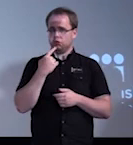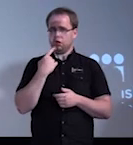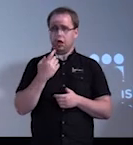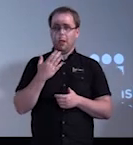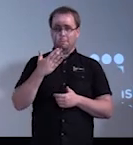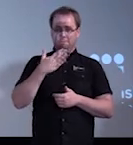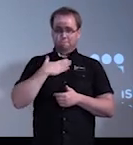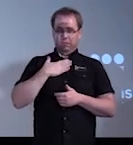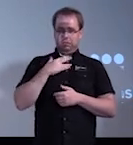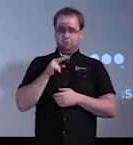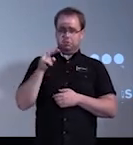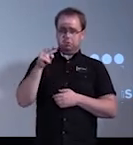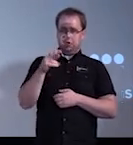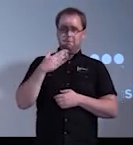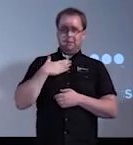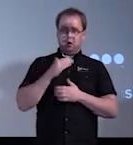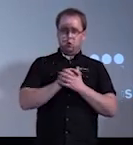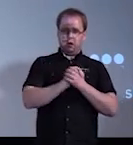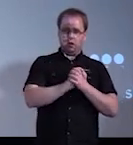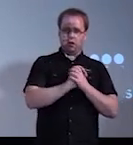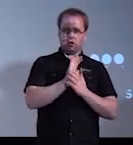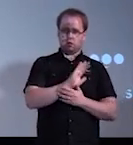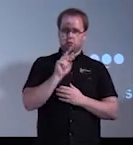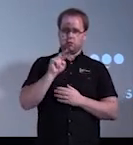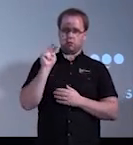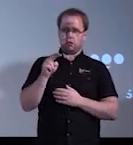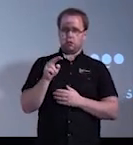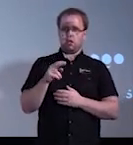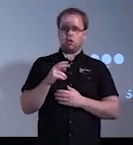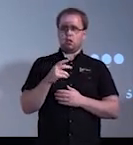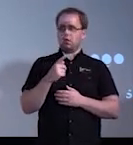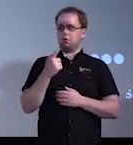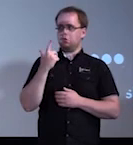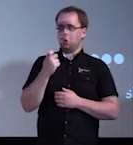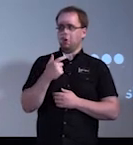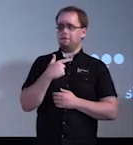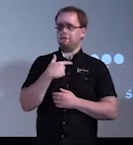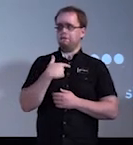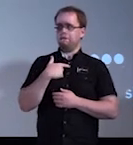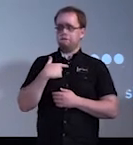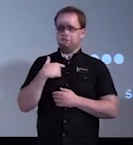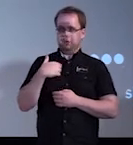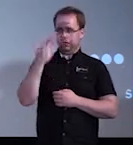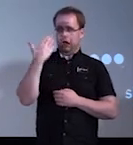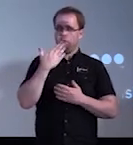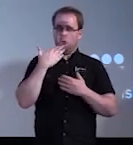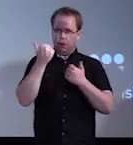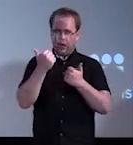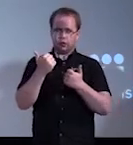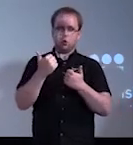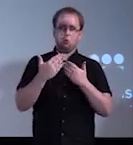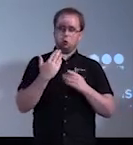min utgångspunkt och mina kollegors utgångspunkt så tror vi att mycket väl att vi kan modernisera, förbättra och